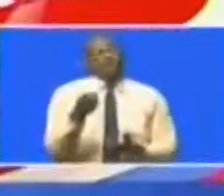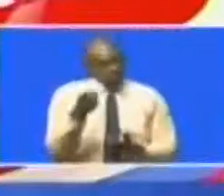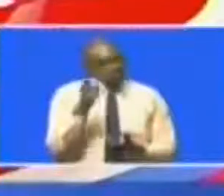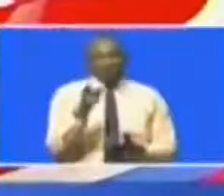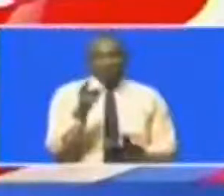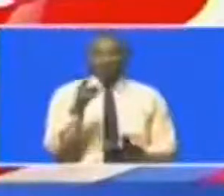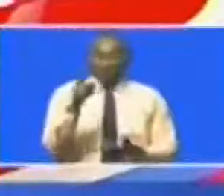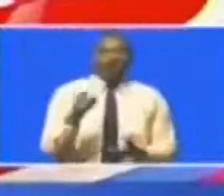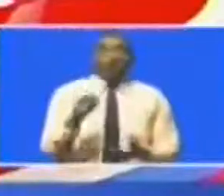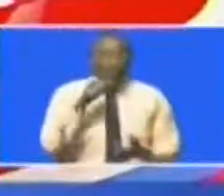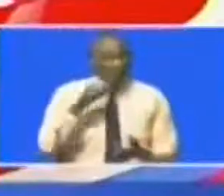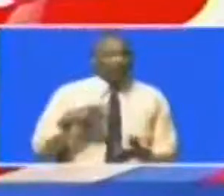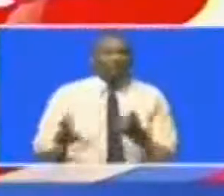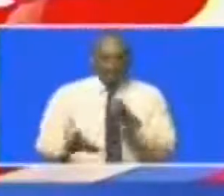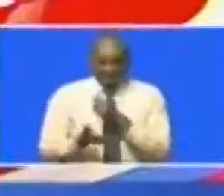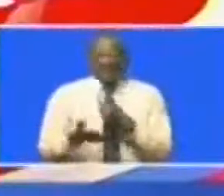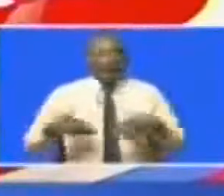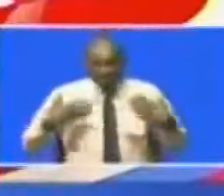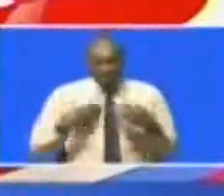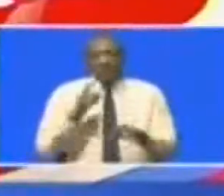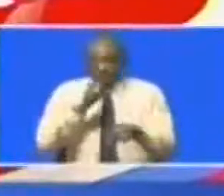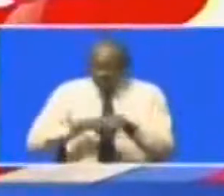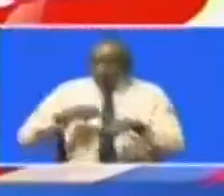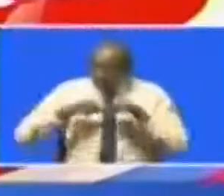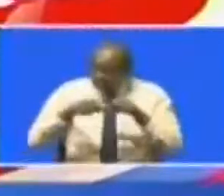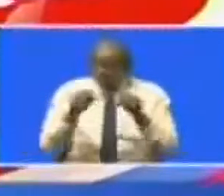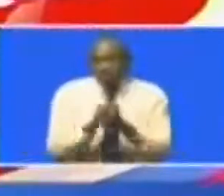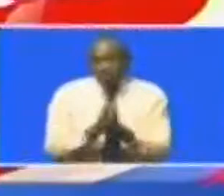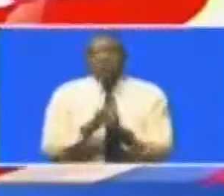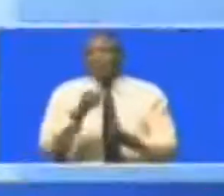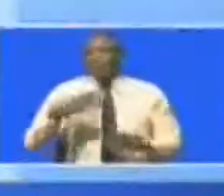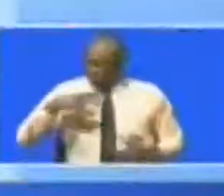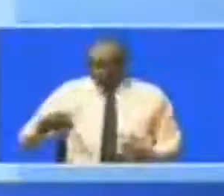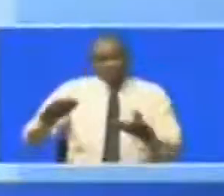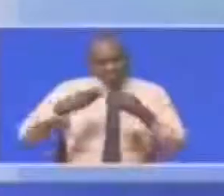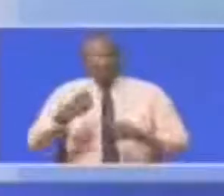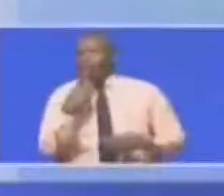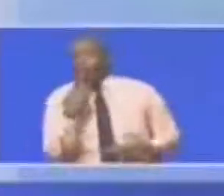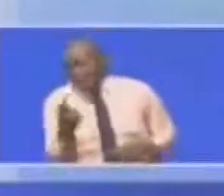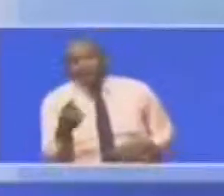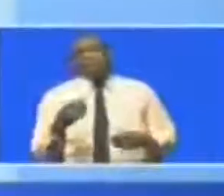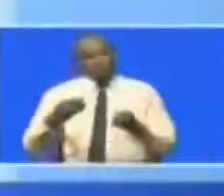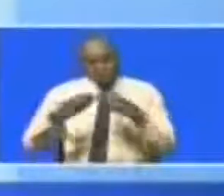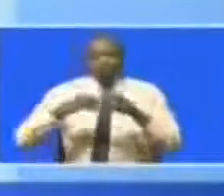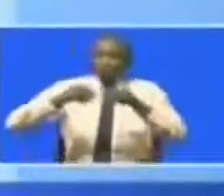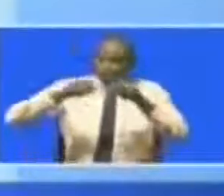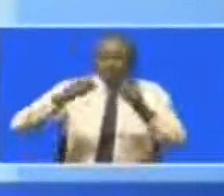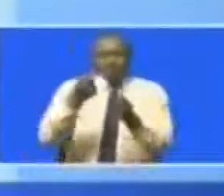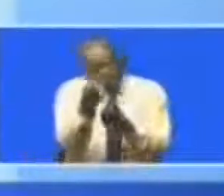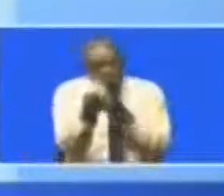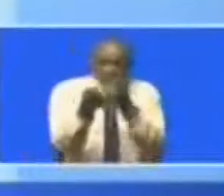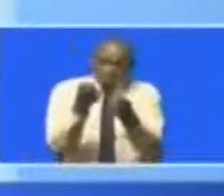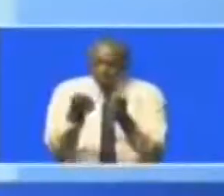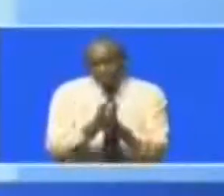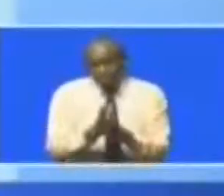Kwa hivyo pole pole, wakati tunaenda huko wanatuambia, msichana wangu aliniletea 100 tukanunua unga. Kitu kidogo kidogo tu,